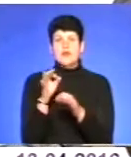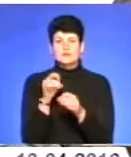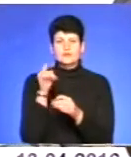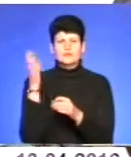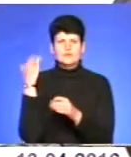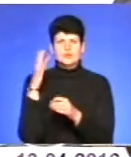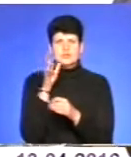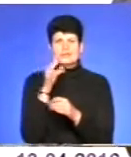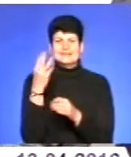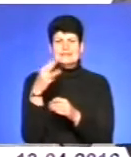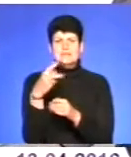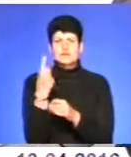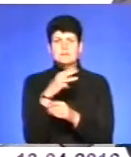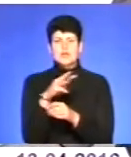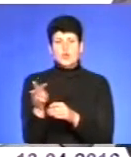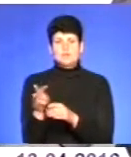складав 31 мільйон